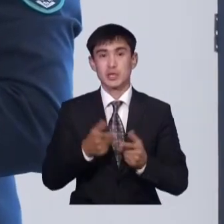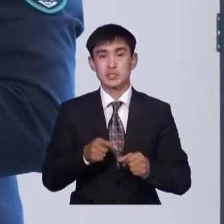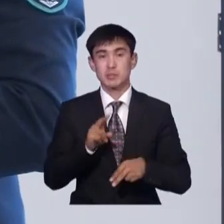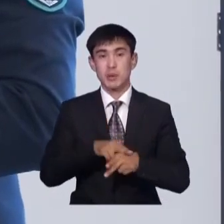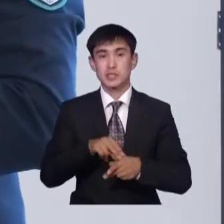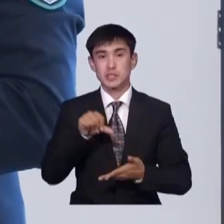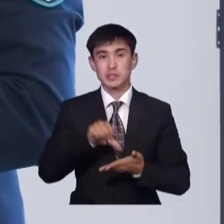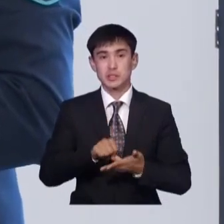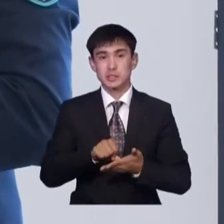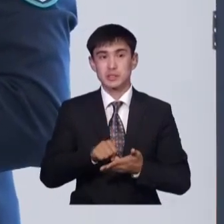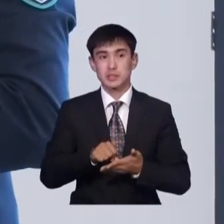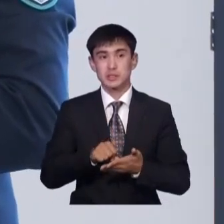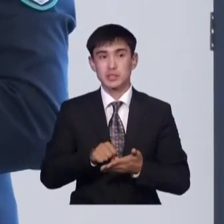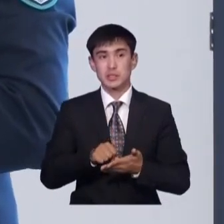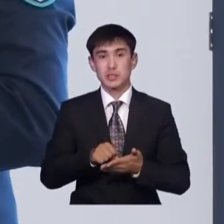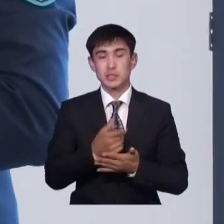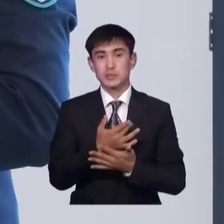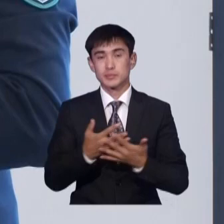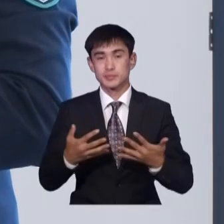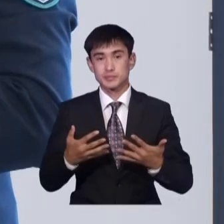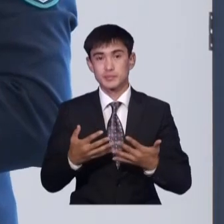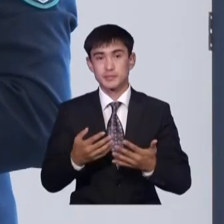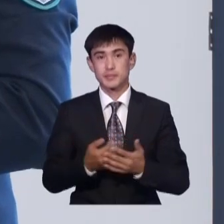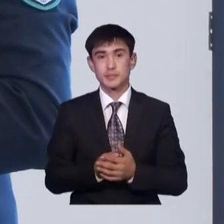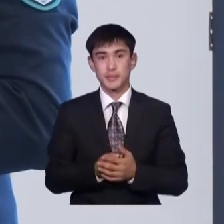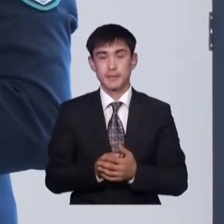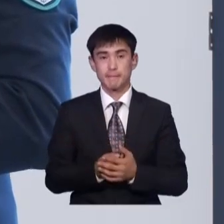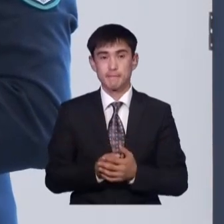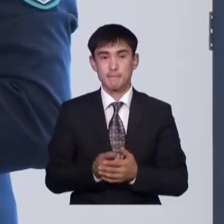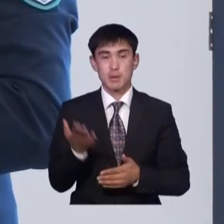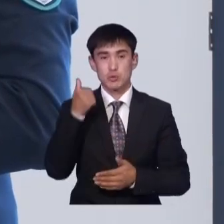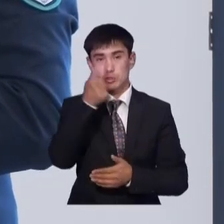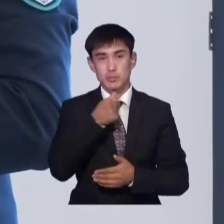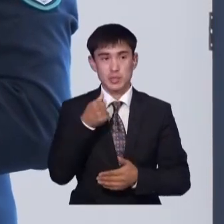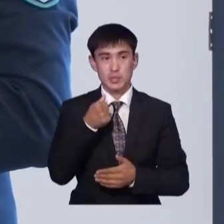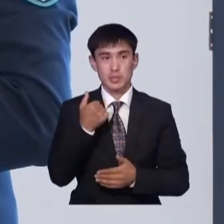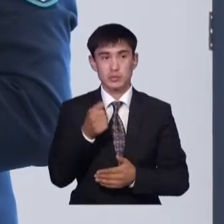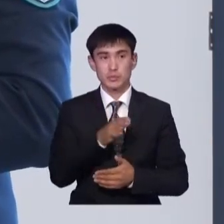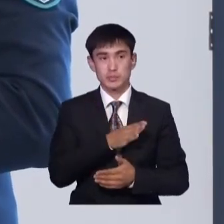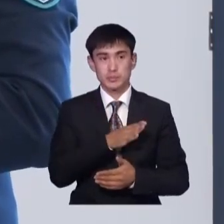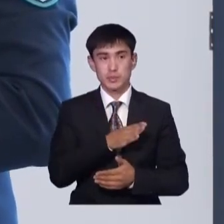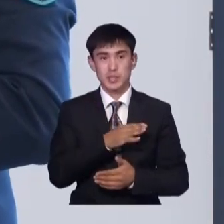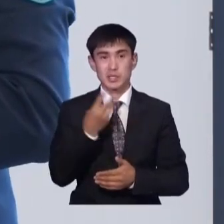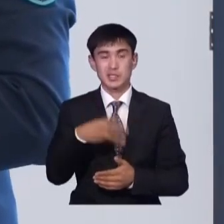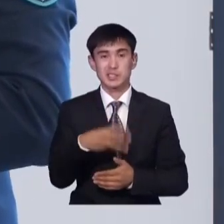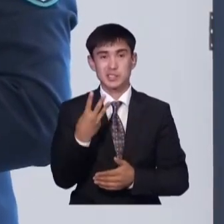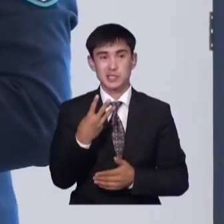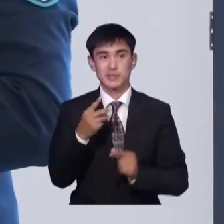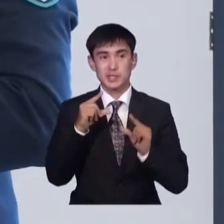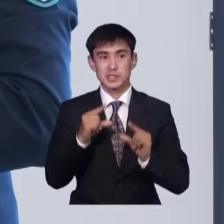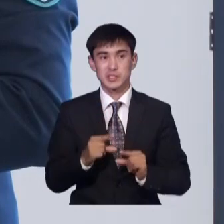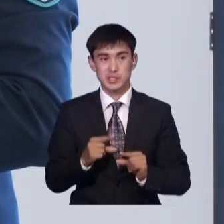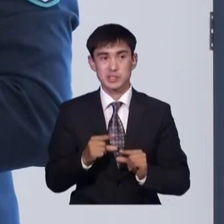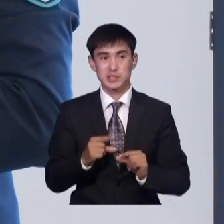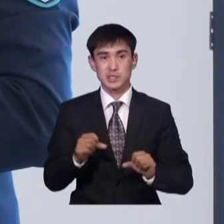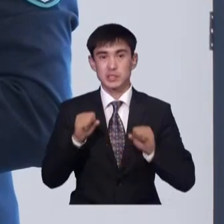преступлений составляет это кражи и мошенничество. При этом в сравнении с прошлым годом количество краж снизилось на 33%, в том числе и с